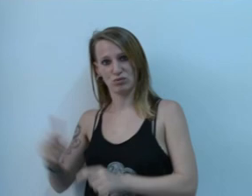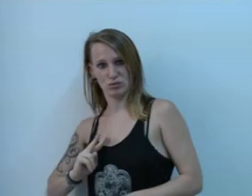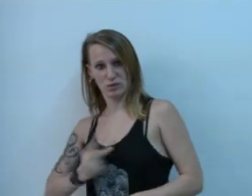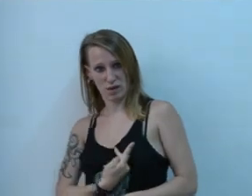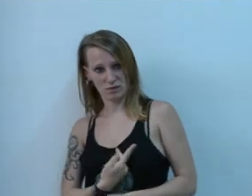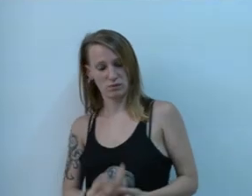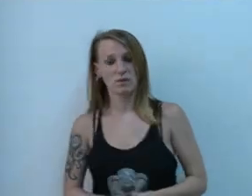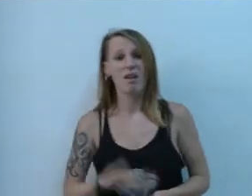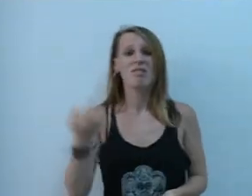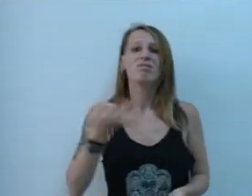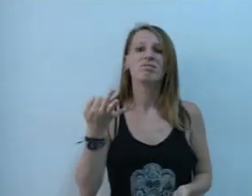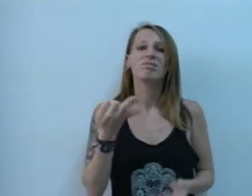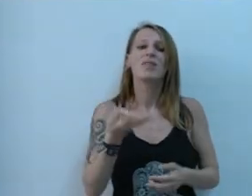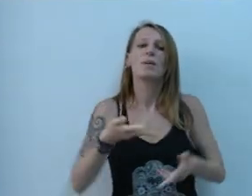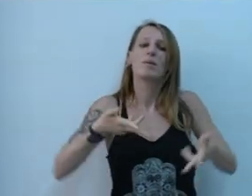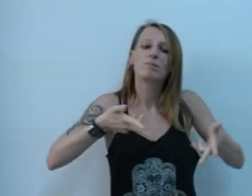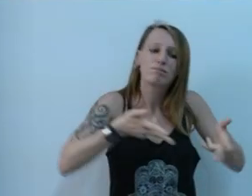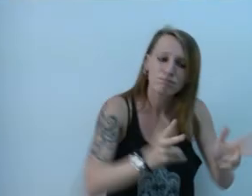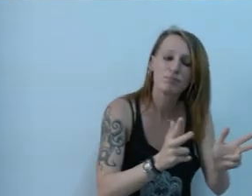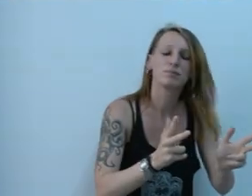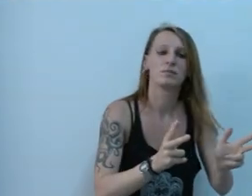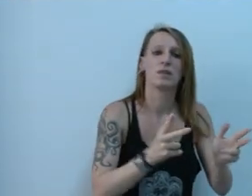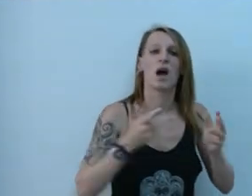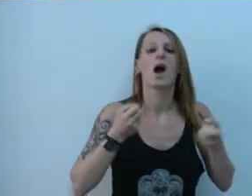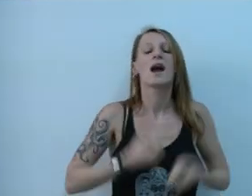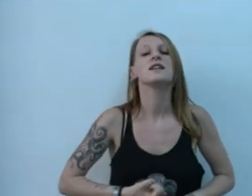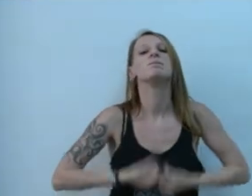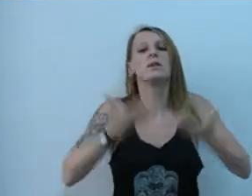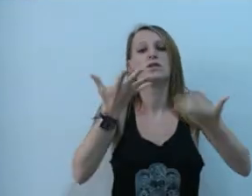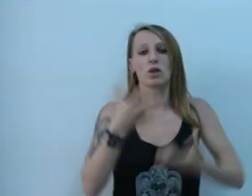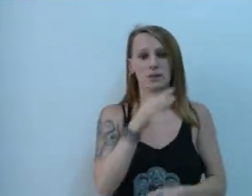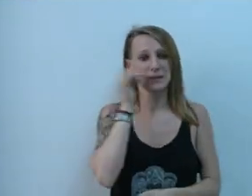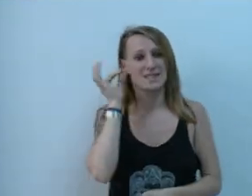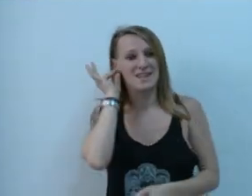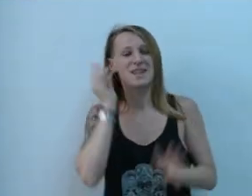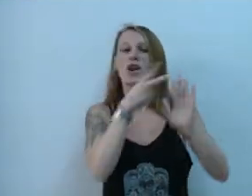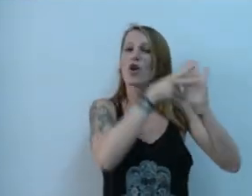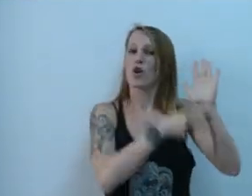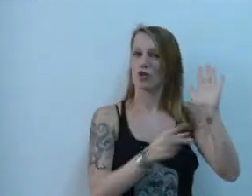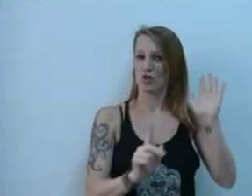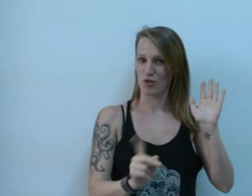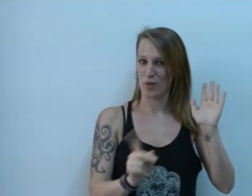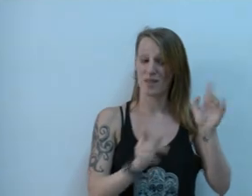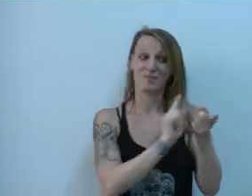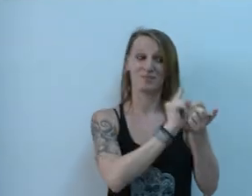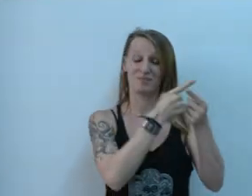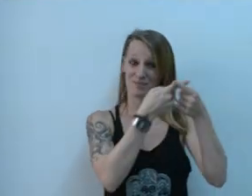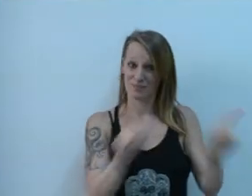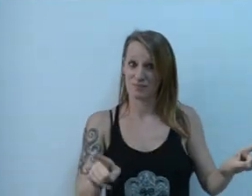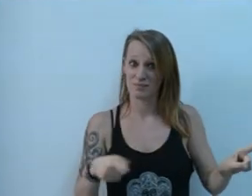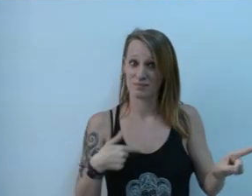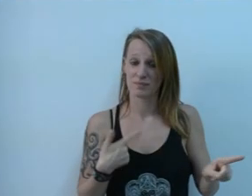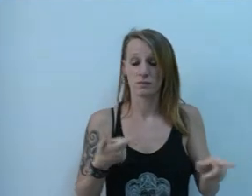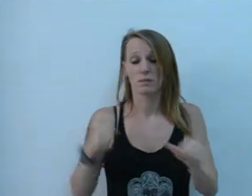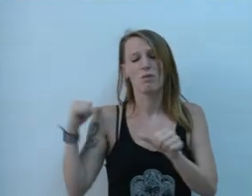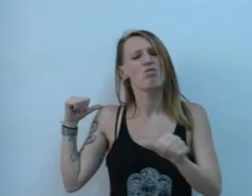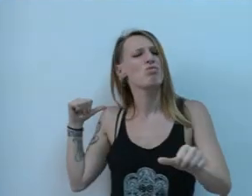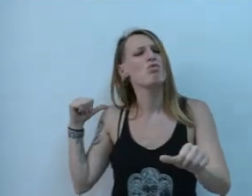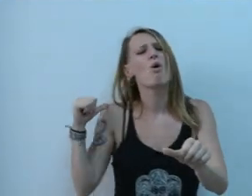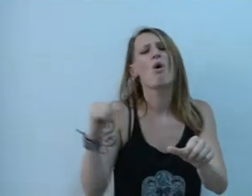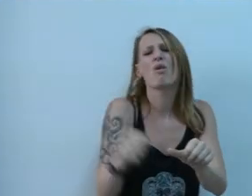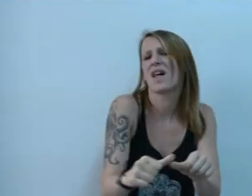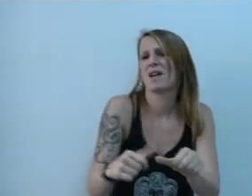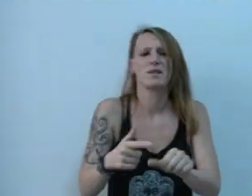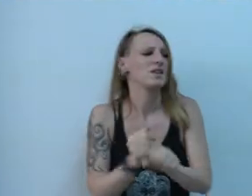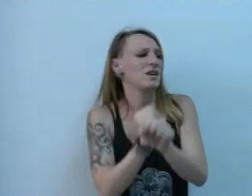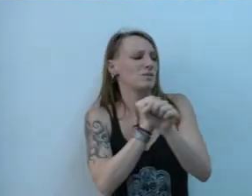de permetre aquestes expressions de gènere que no són normatives, que són diferents i que per tant tota la vida han